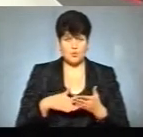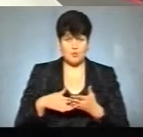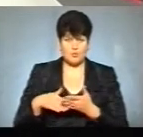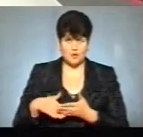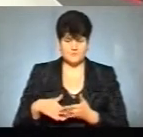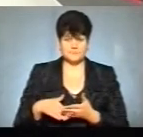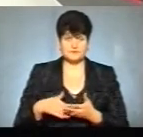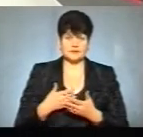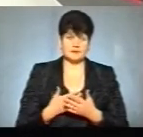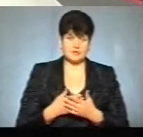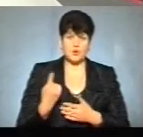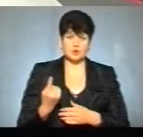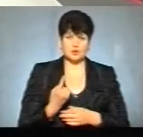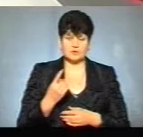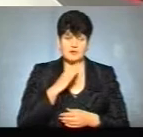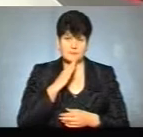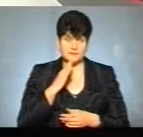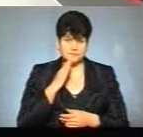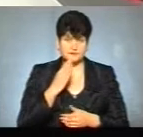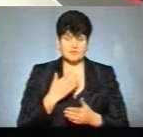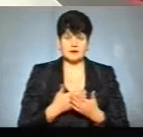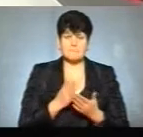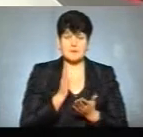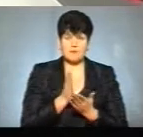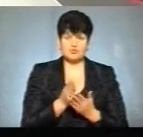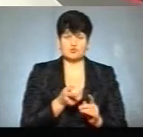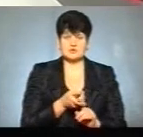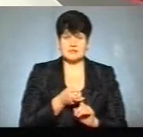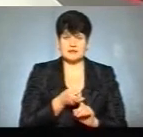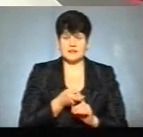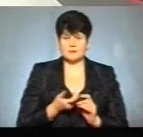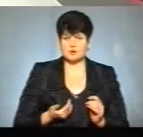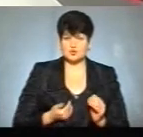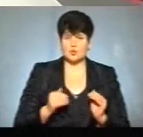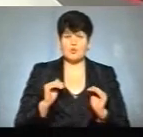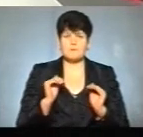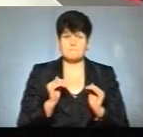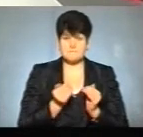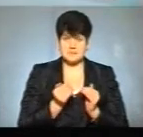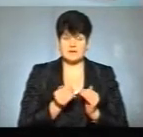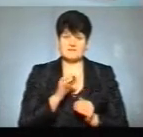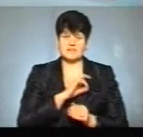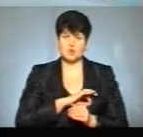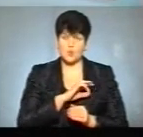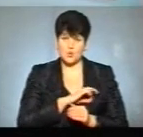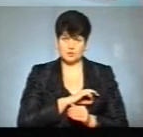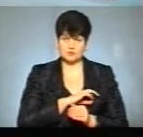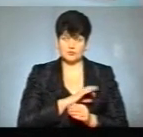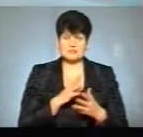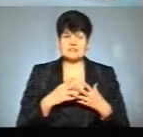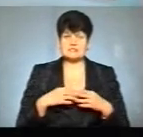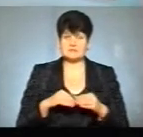допомога одиноким матерям, напряму залежить від прожиткового мінімуму і від доходу